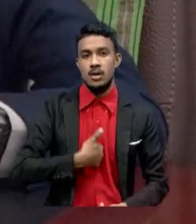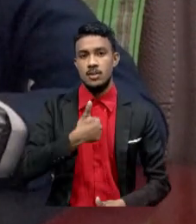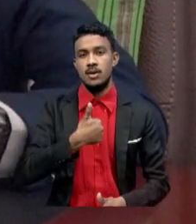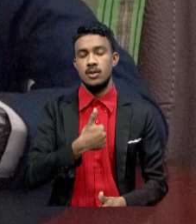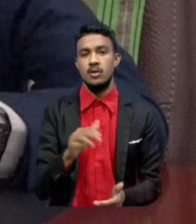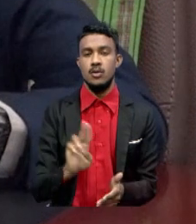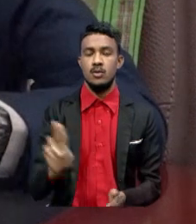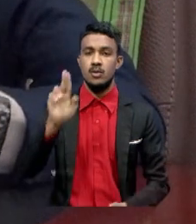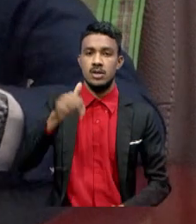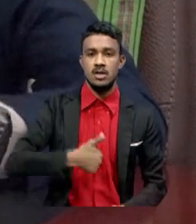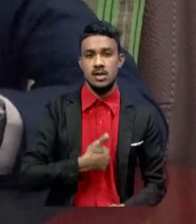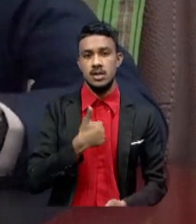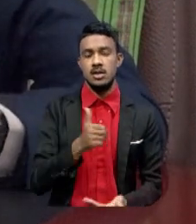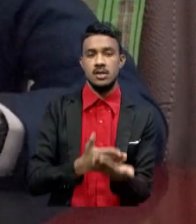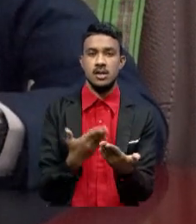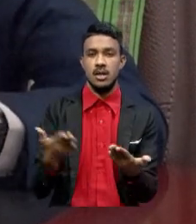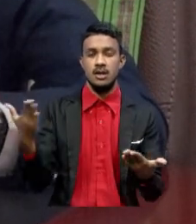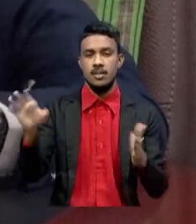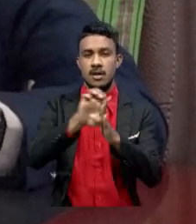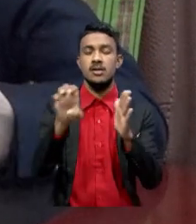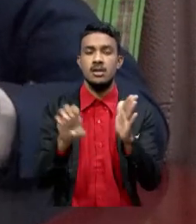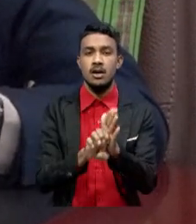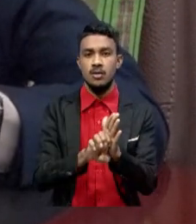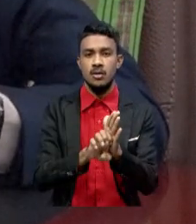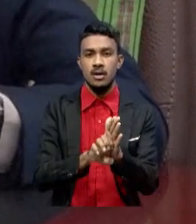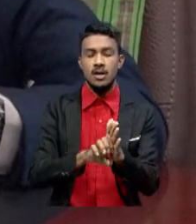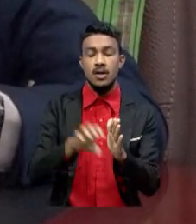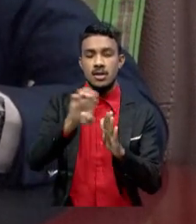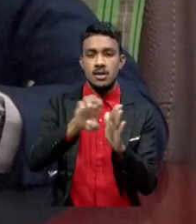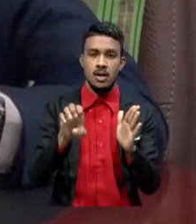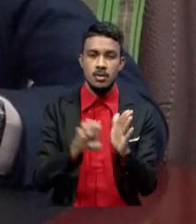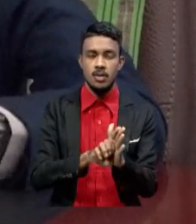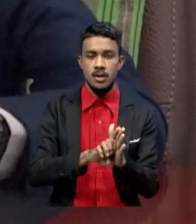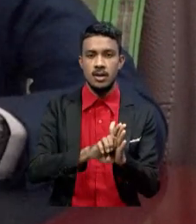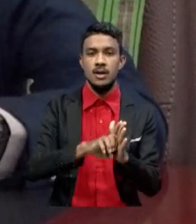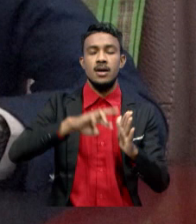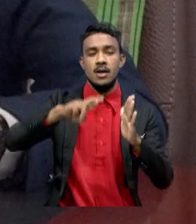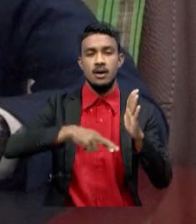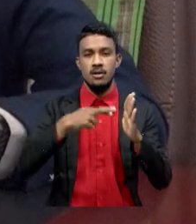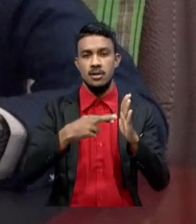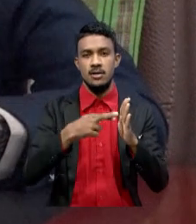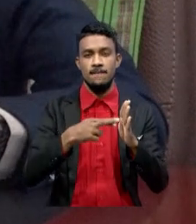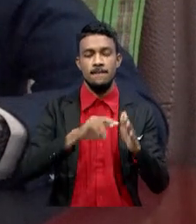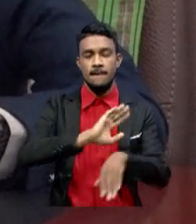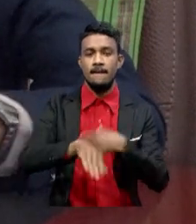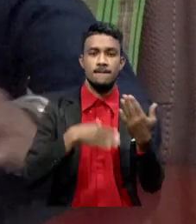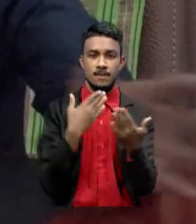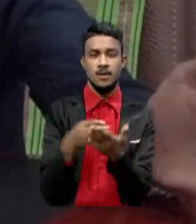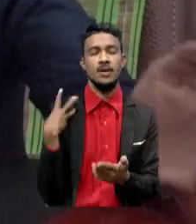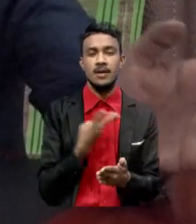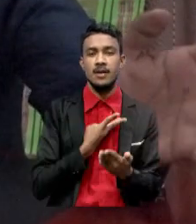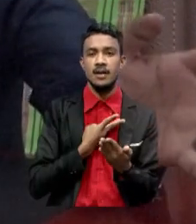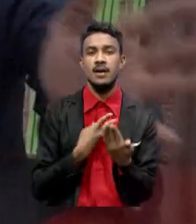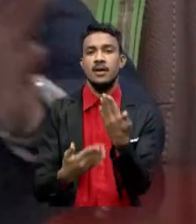maka estado nian. Sa sanser nebe maka estado nian, estado maka regulariza. Ya, bersene ita lau nenei